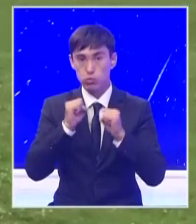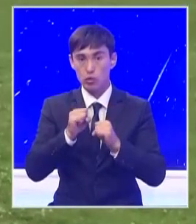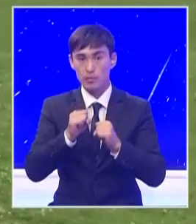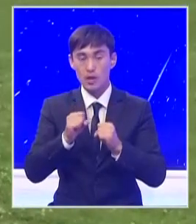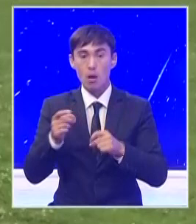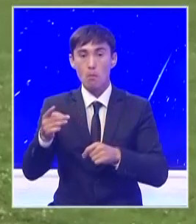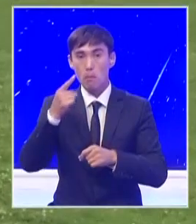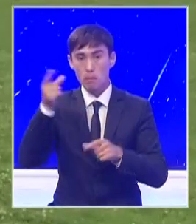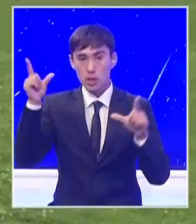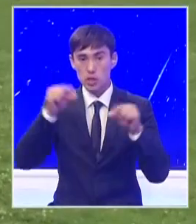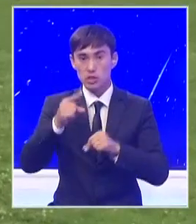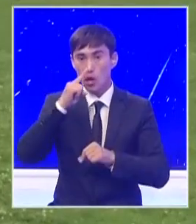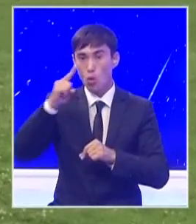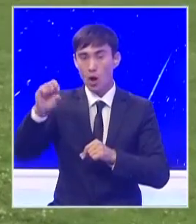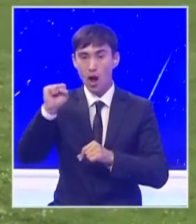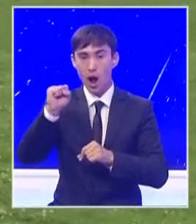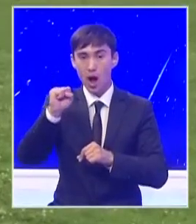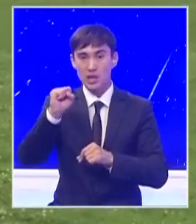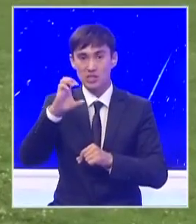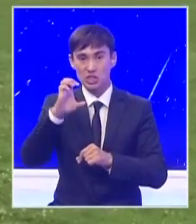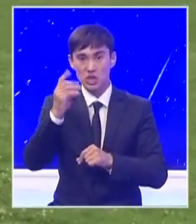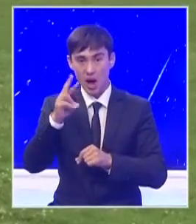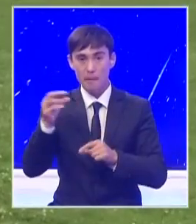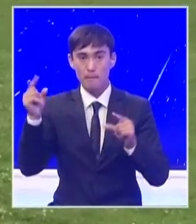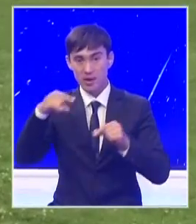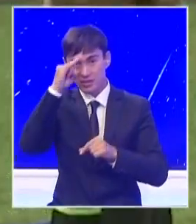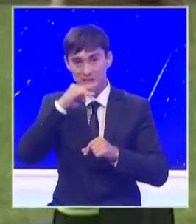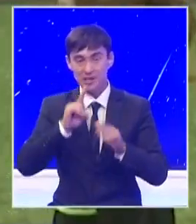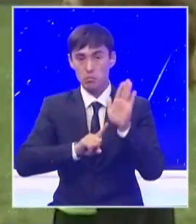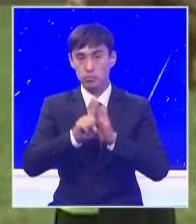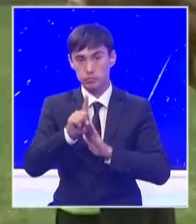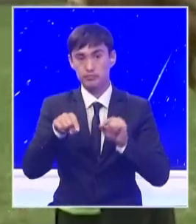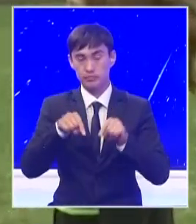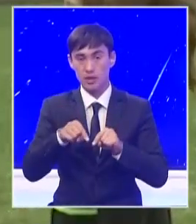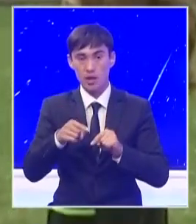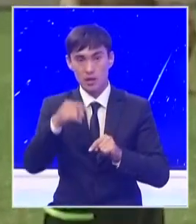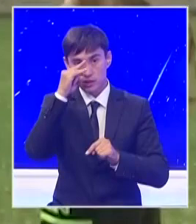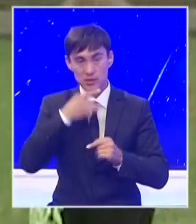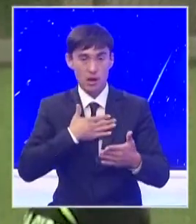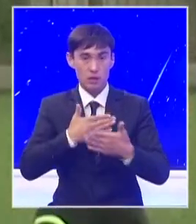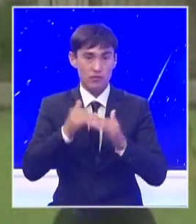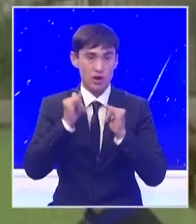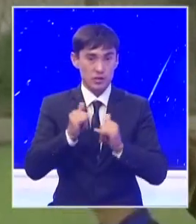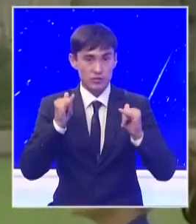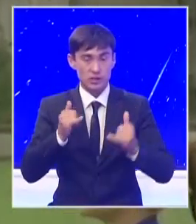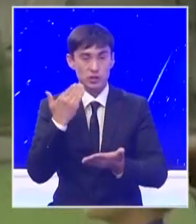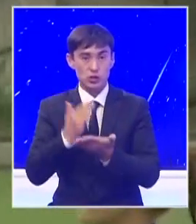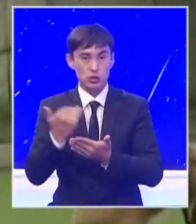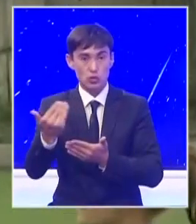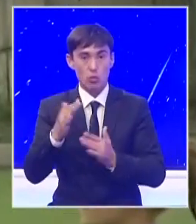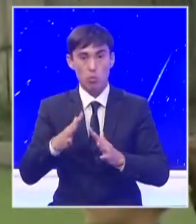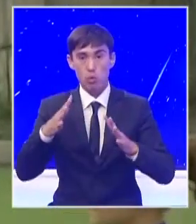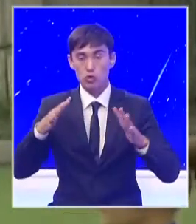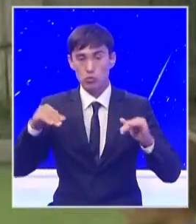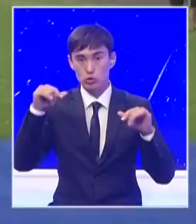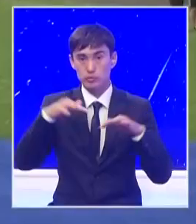из далекой Америки зрелищная физкультура в Казахстане тоже пришлась по вкусу. Сейчас она активно развивается, и ее поклонников становится